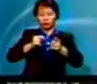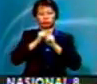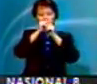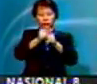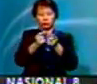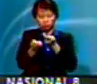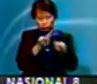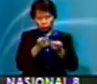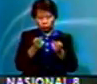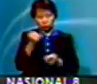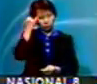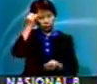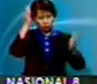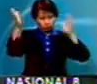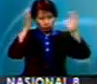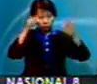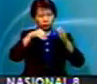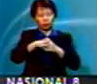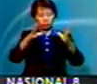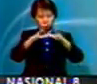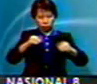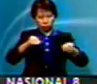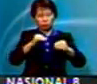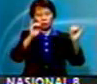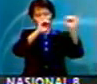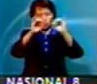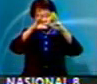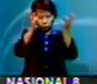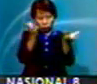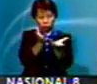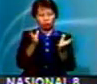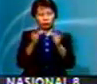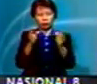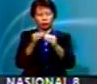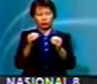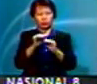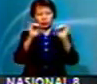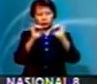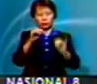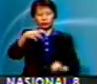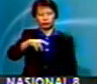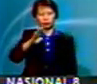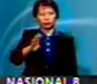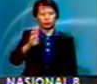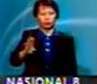mengenai usaha dan pandangan Malaysia dalam memerangi perubahan iklim global pada sidang kemuncak iklim PBB.